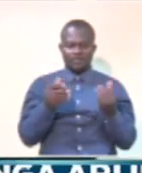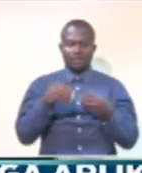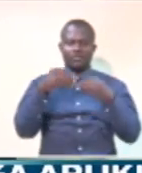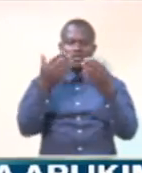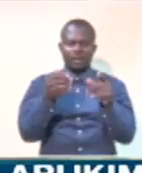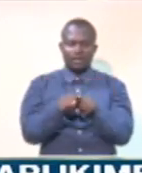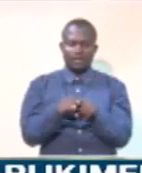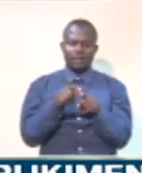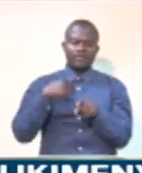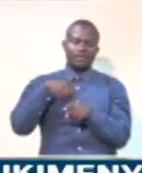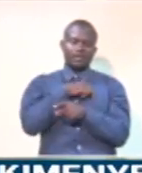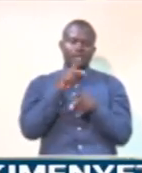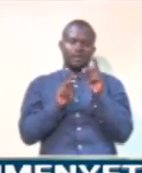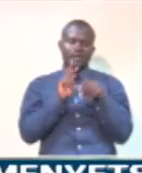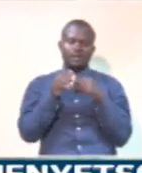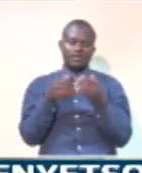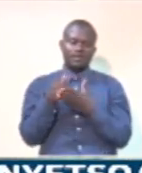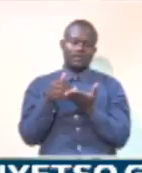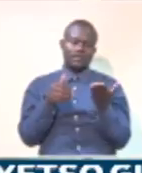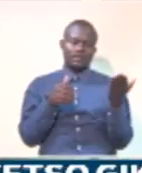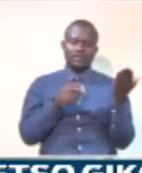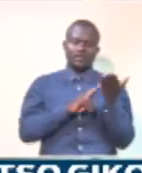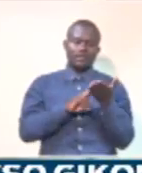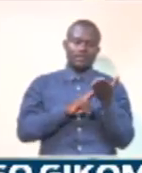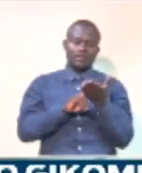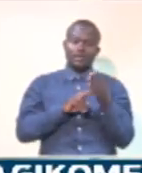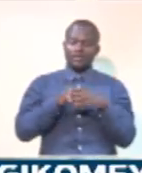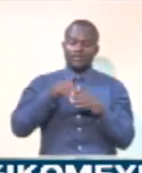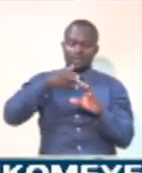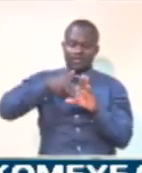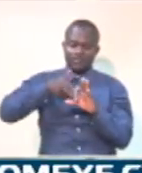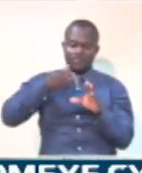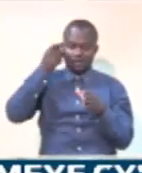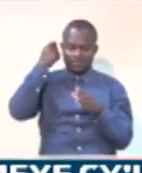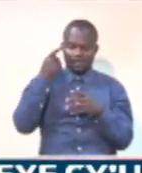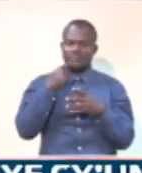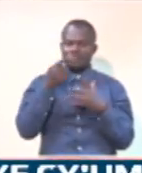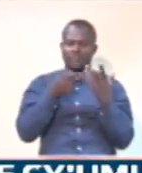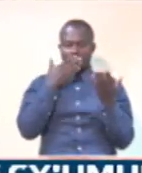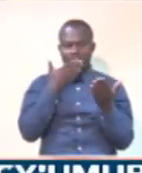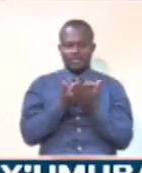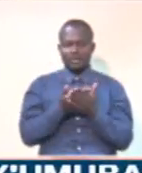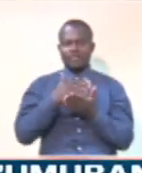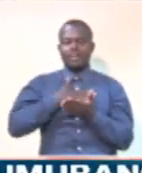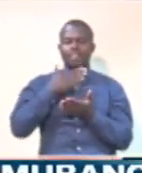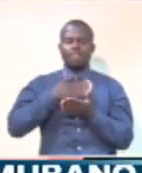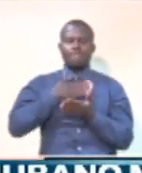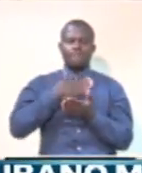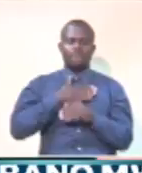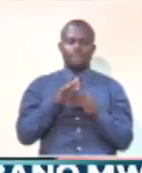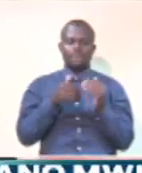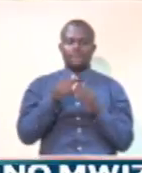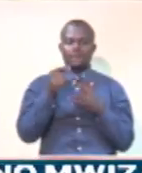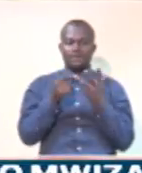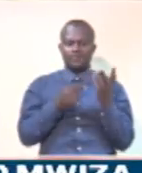idutangira nk'abantu tunywa dukoresha esansi. So, urumva ni ibintu byiza byo kwishimira, ni